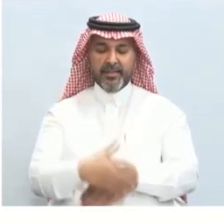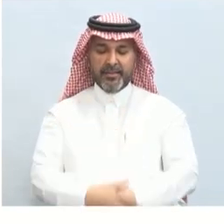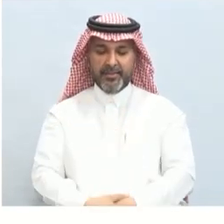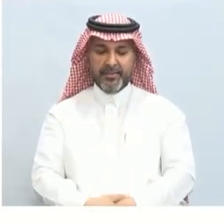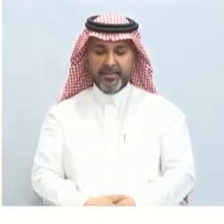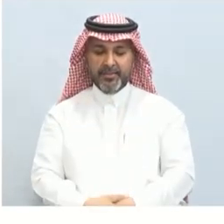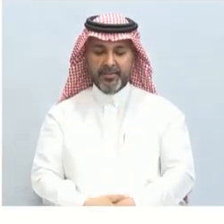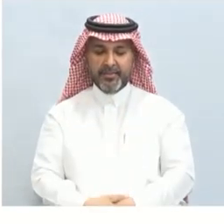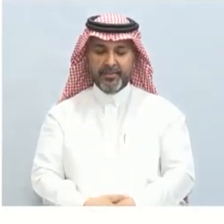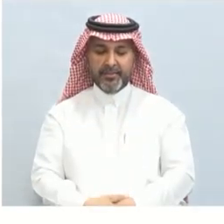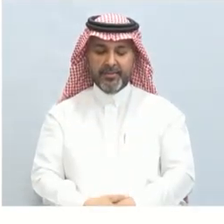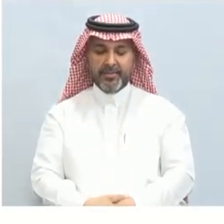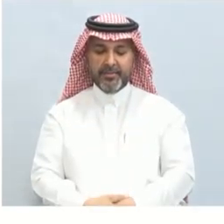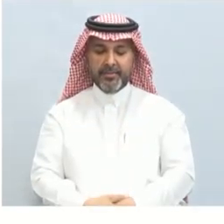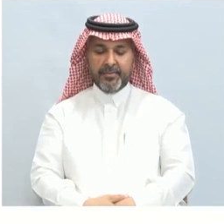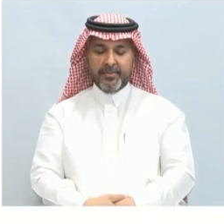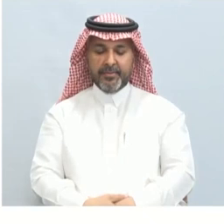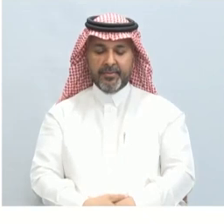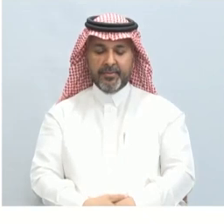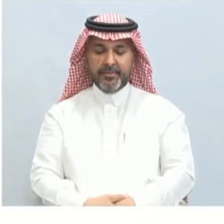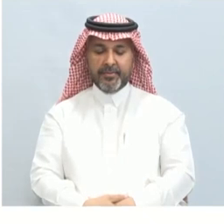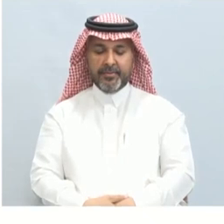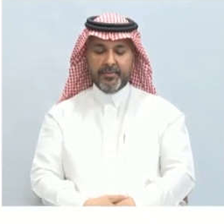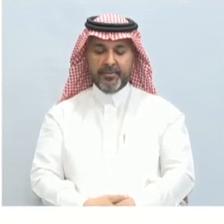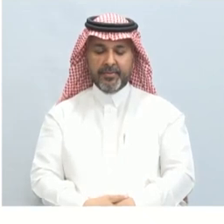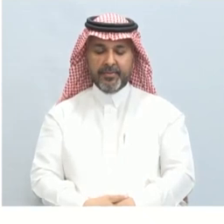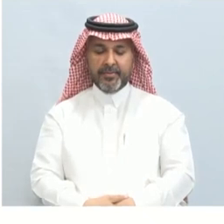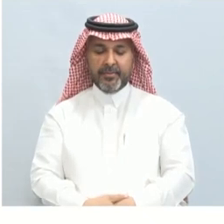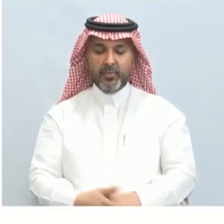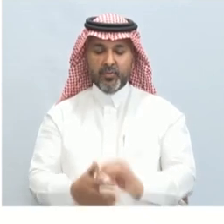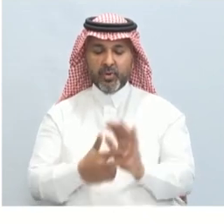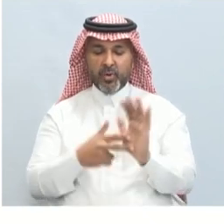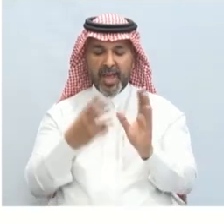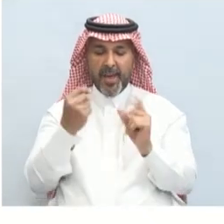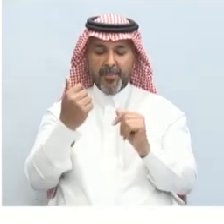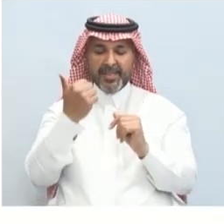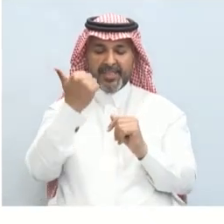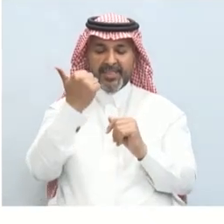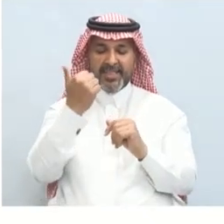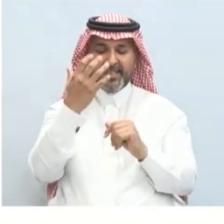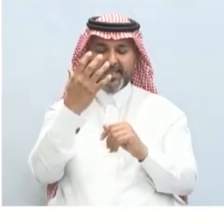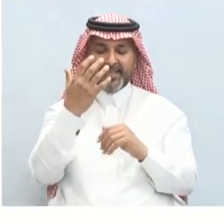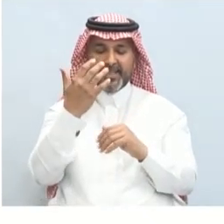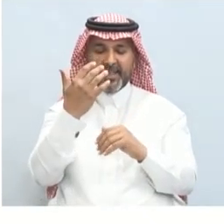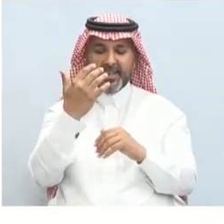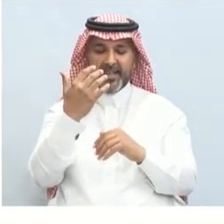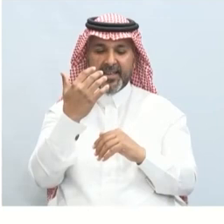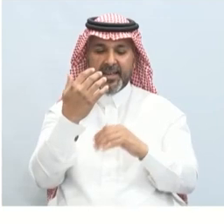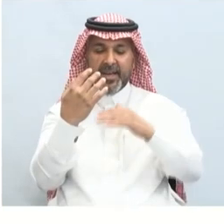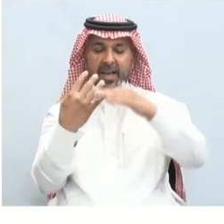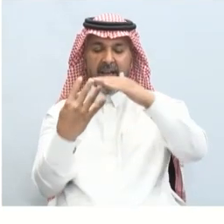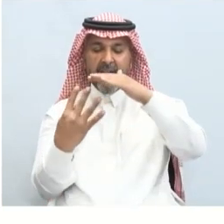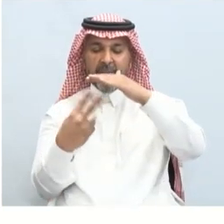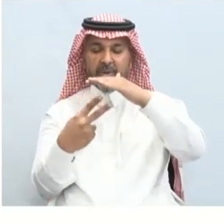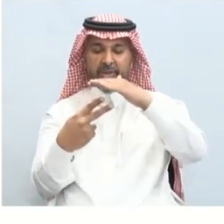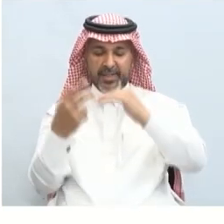بتصير 6ه وبالتالي حيكون الاحتمال يساوي كم يساوي 6 من اصل 2 6